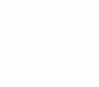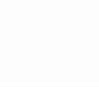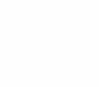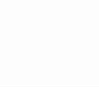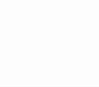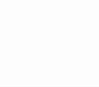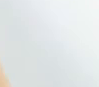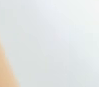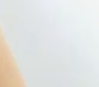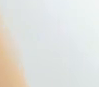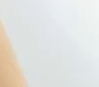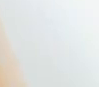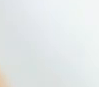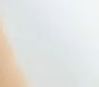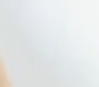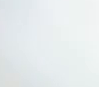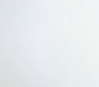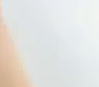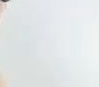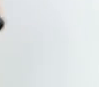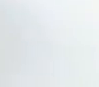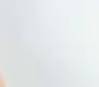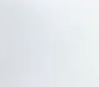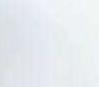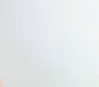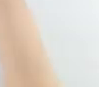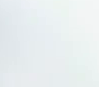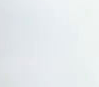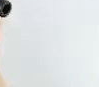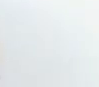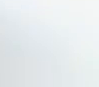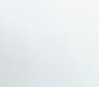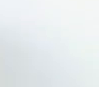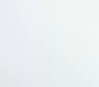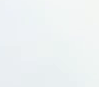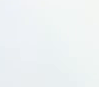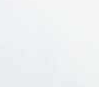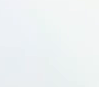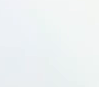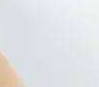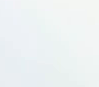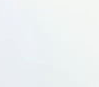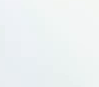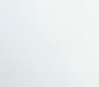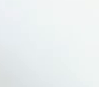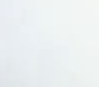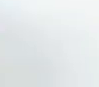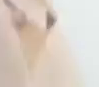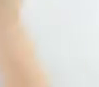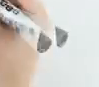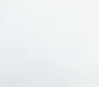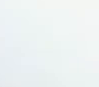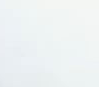Uyquga ketish vaqti. Uyquga ketishdan oldin farzandingizga kitob o'qib bering va unga yoqadigan mashg'ulotlar uchun yarim soat